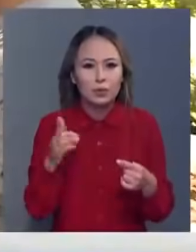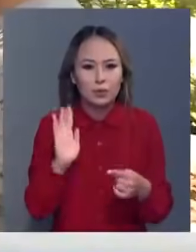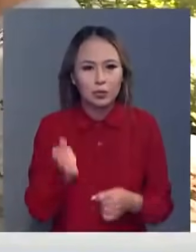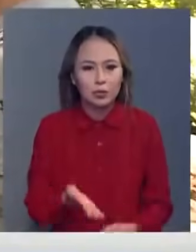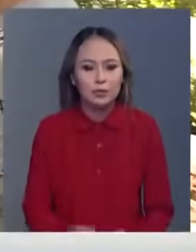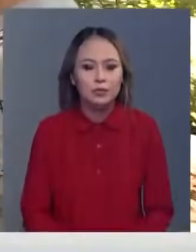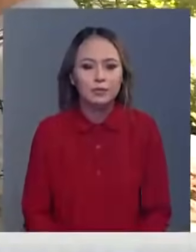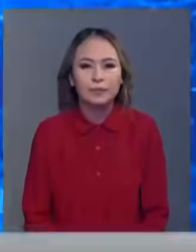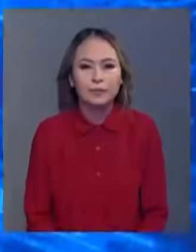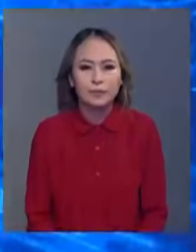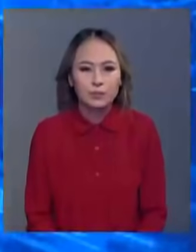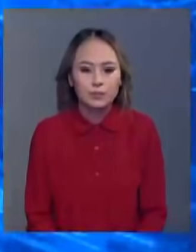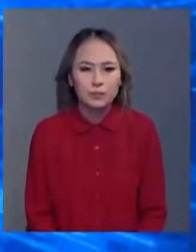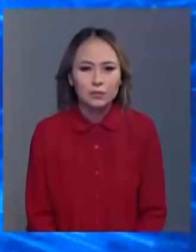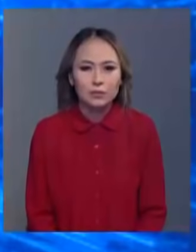болады.